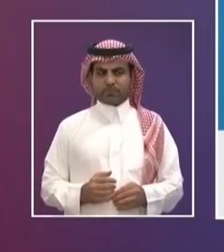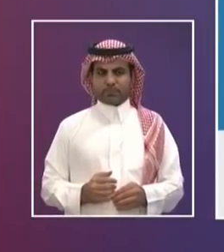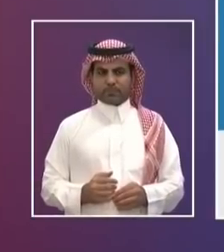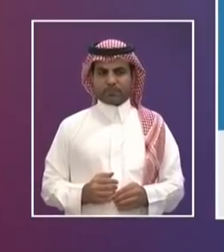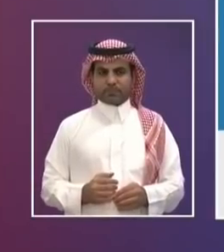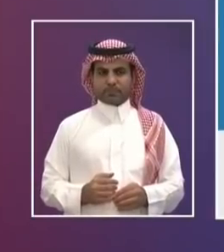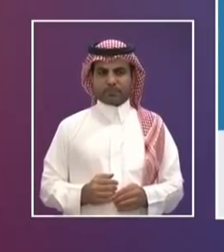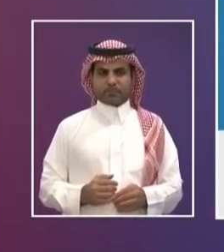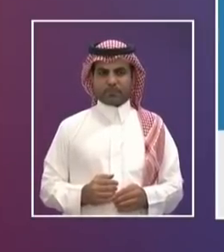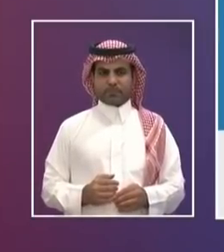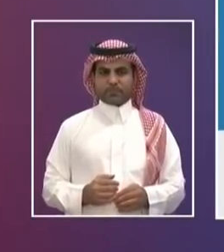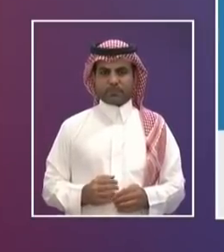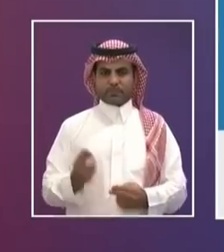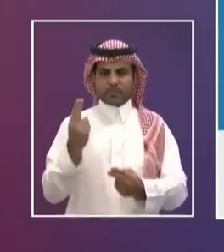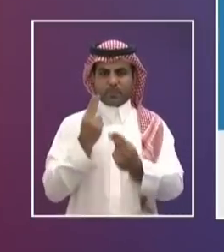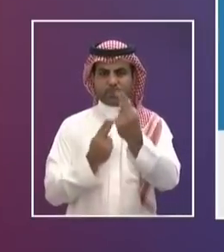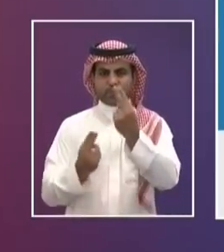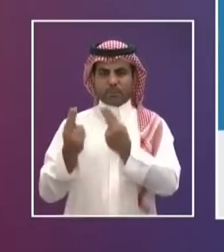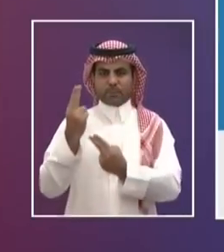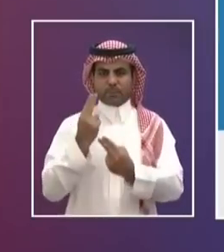هناك استفسارات شائعة